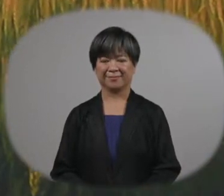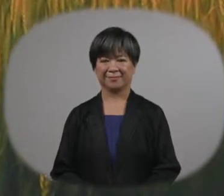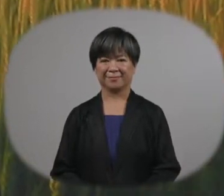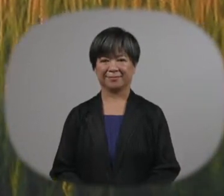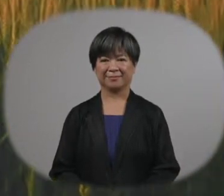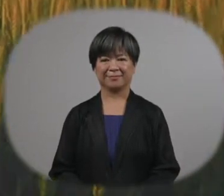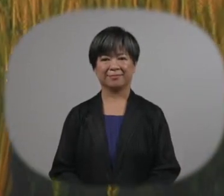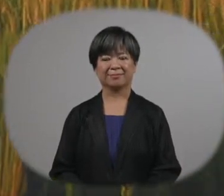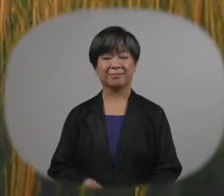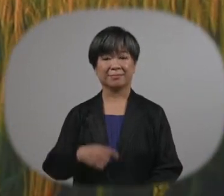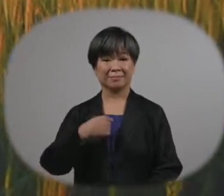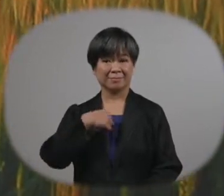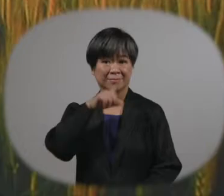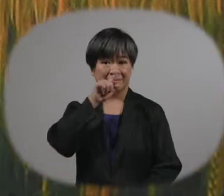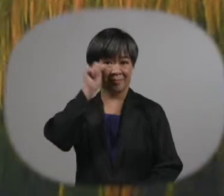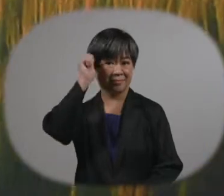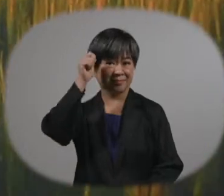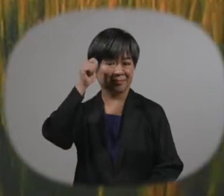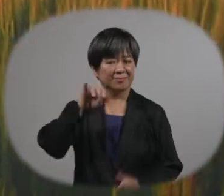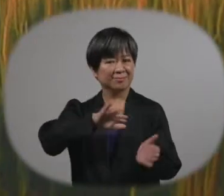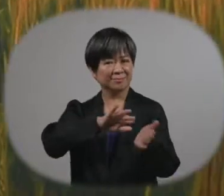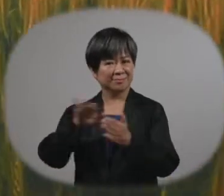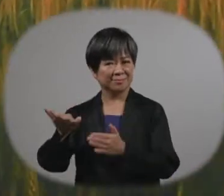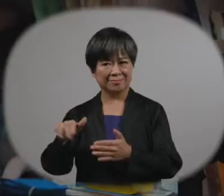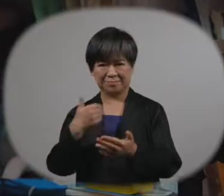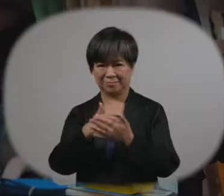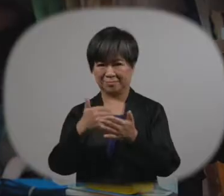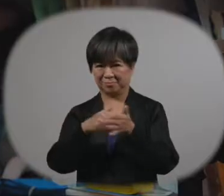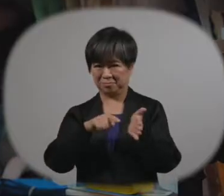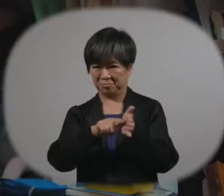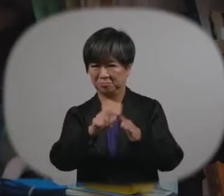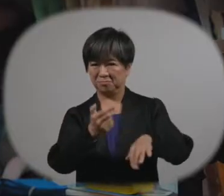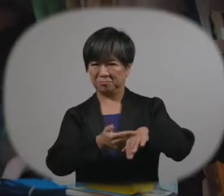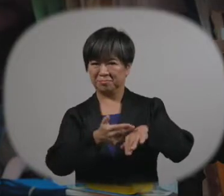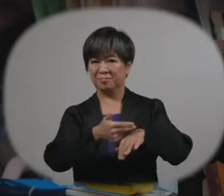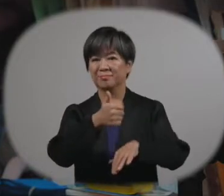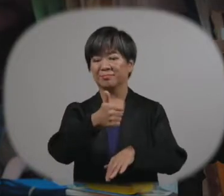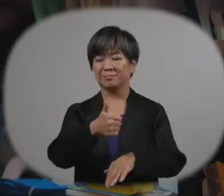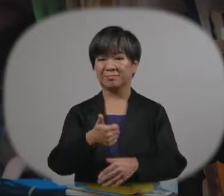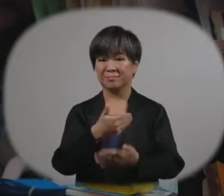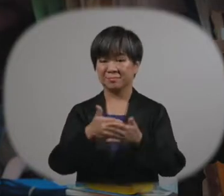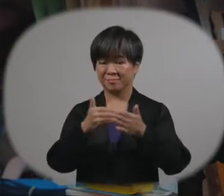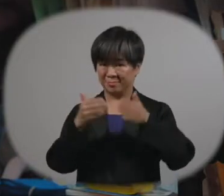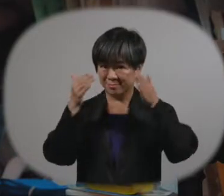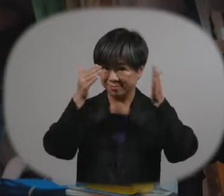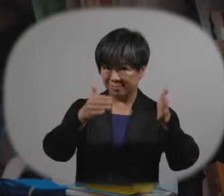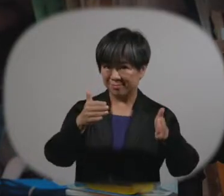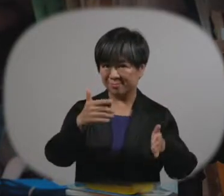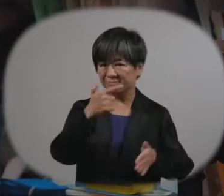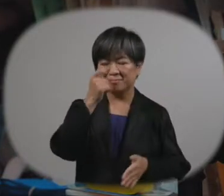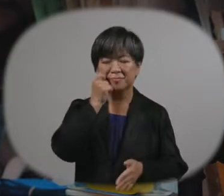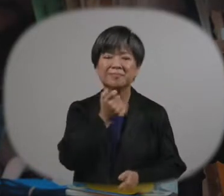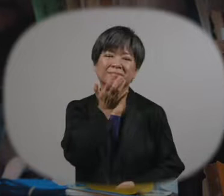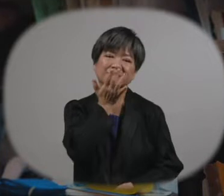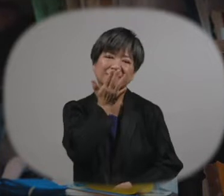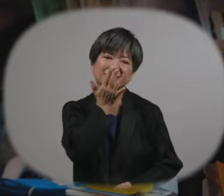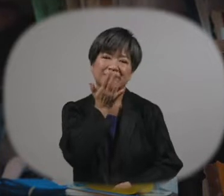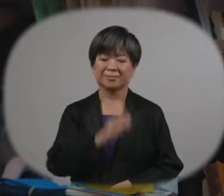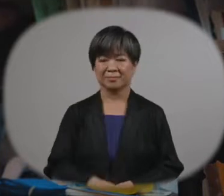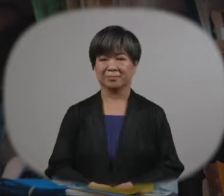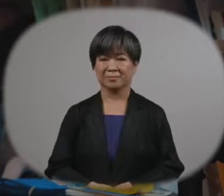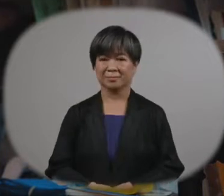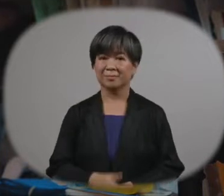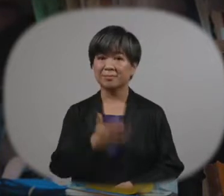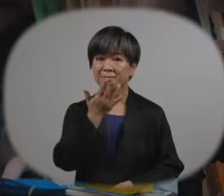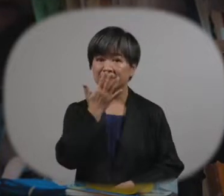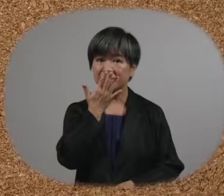我除了羽球之外，还有一个美术专长。画在画画里面，我最喜欢是颜色，因为颜色